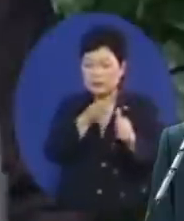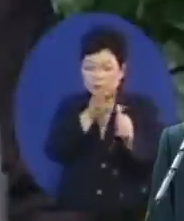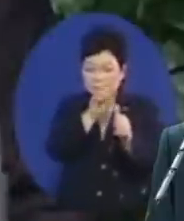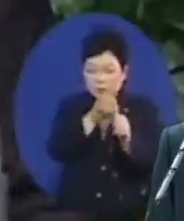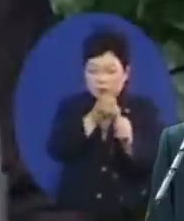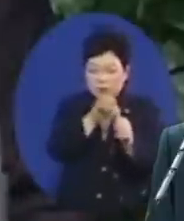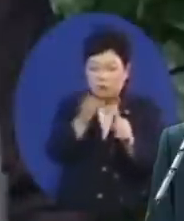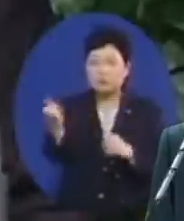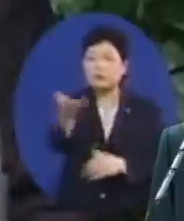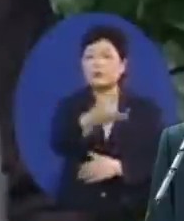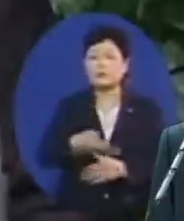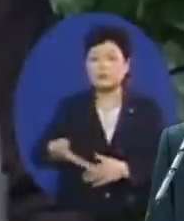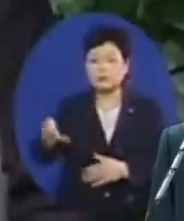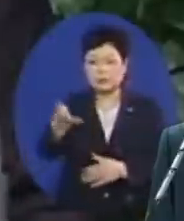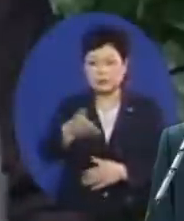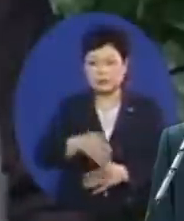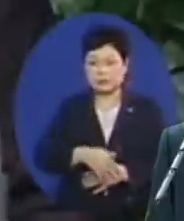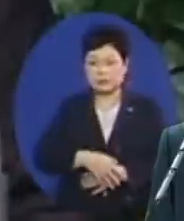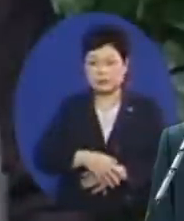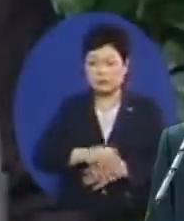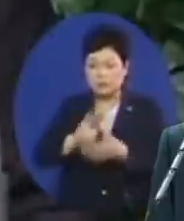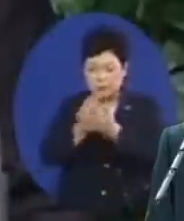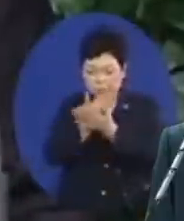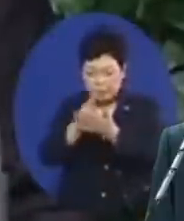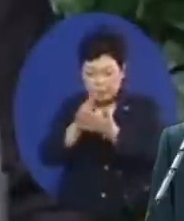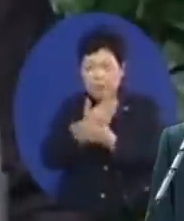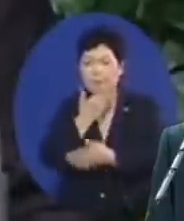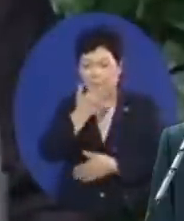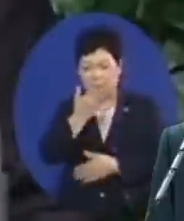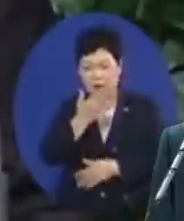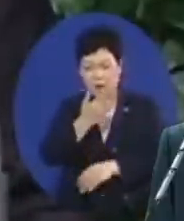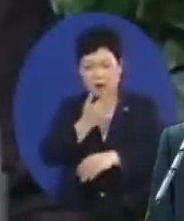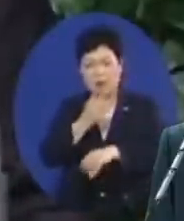속삭이고 여러분이 분별을 해야 되는 것입니다.